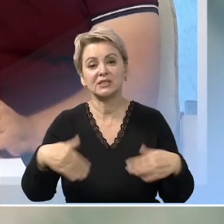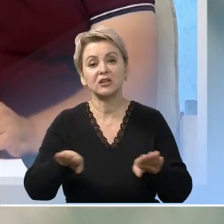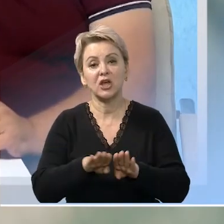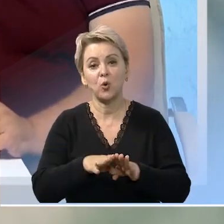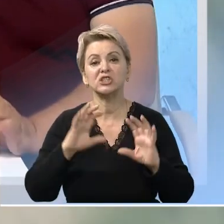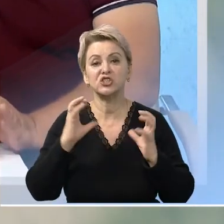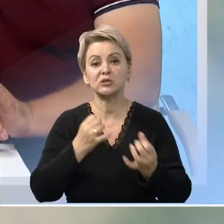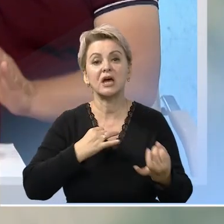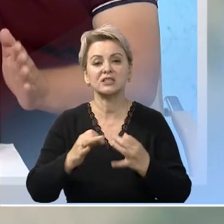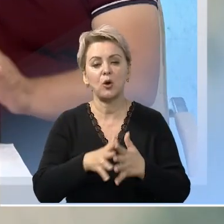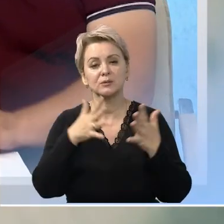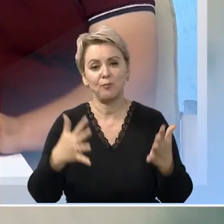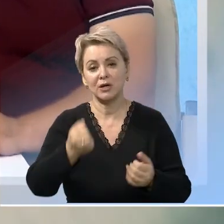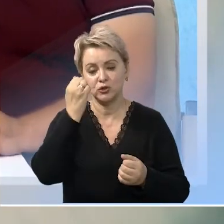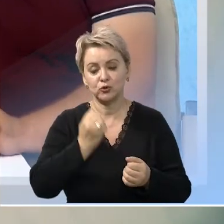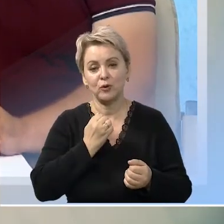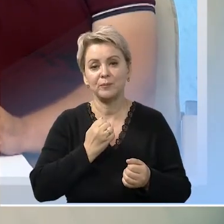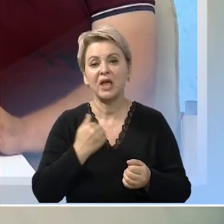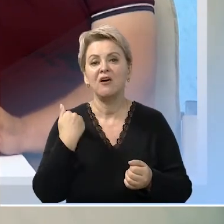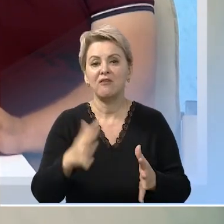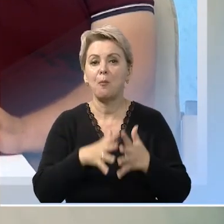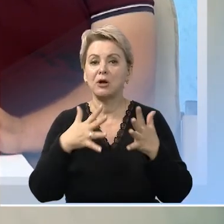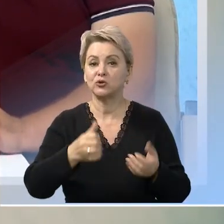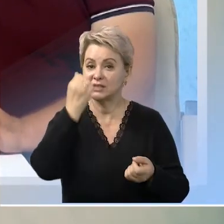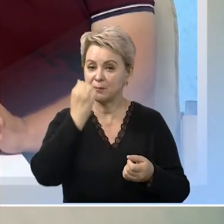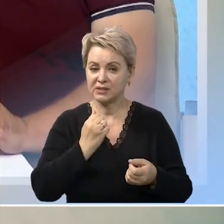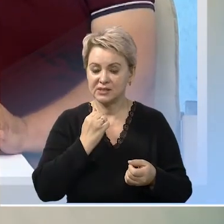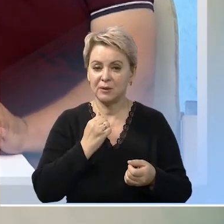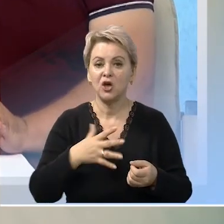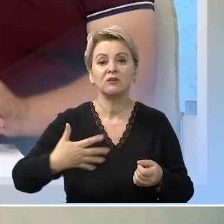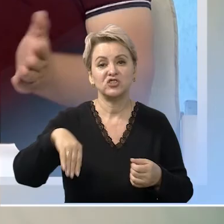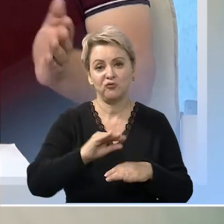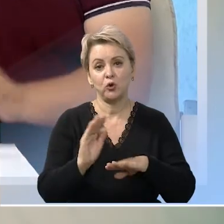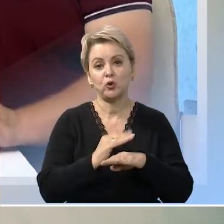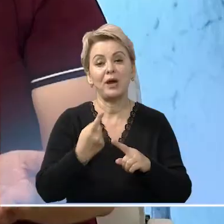такой обстоятельный, серьезный разговор. Спасибо большое. Вам большое спасибо.